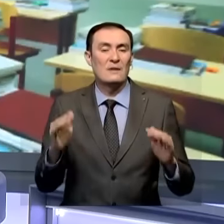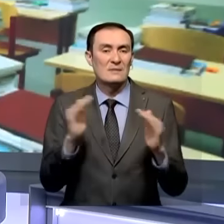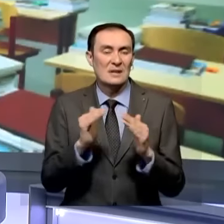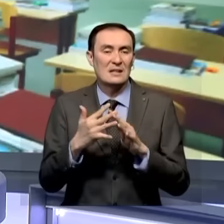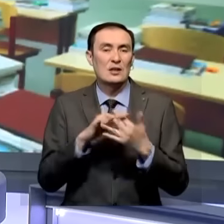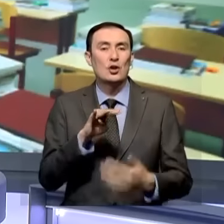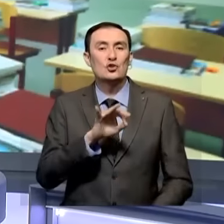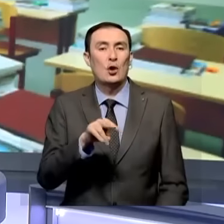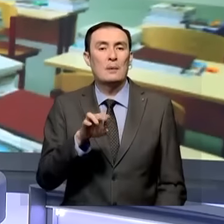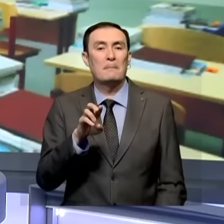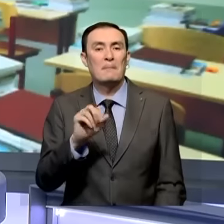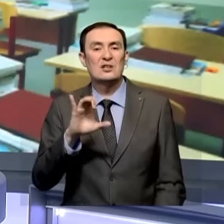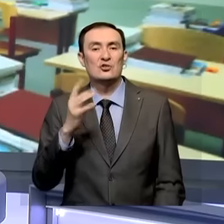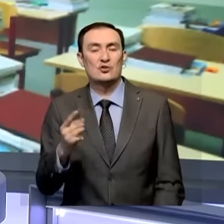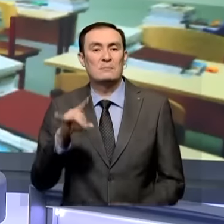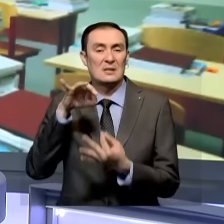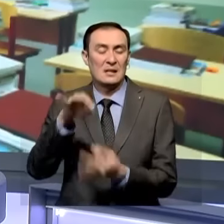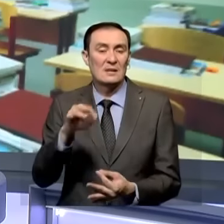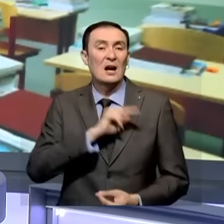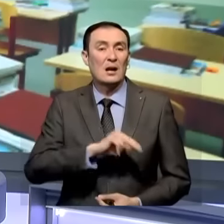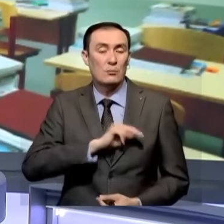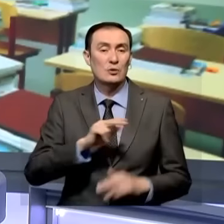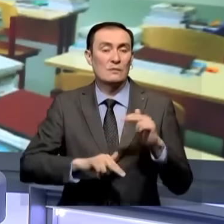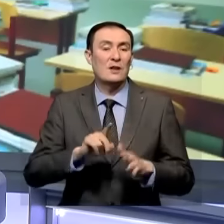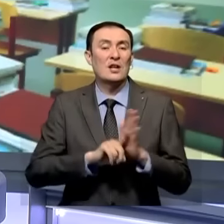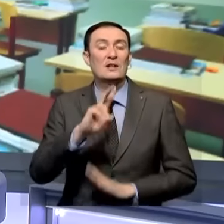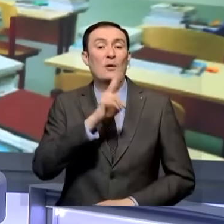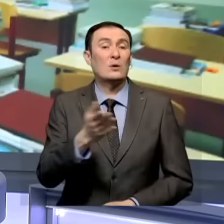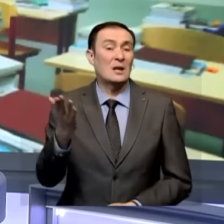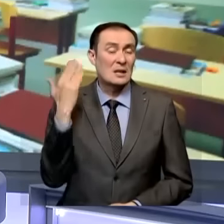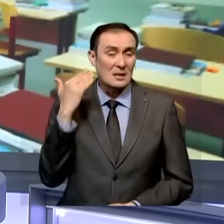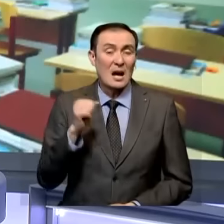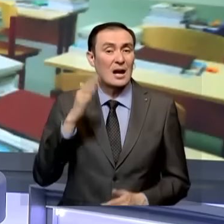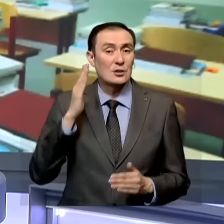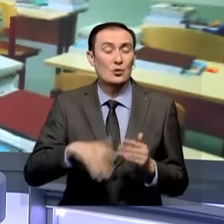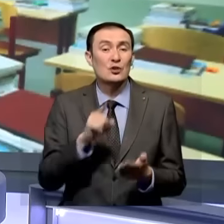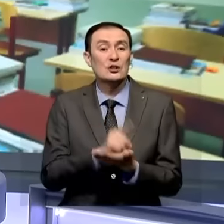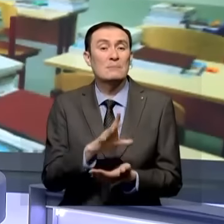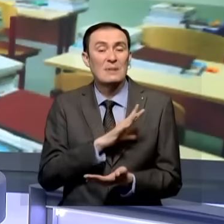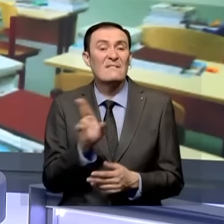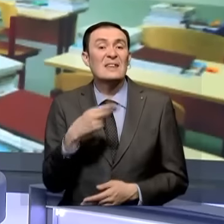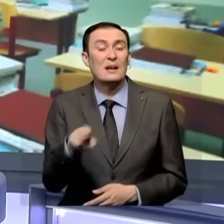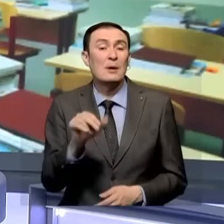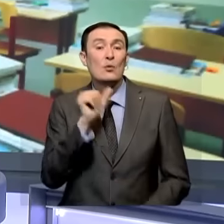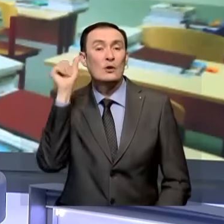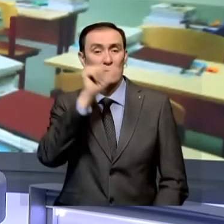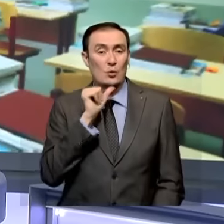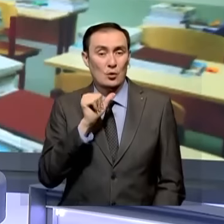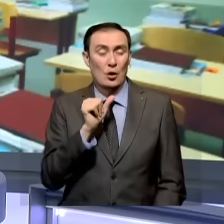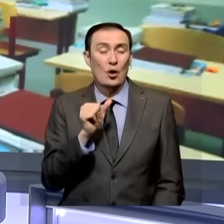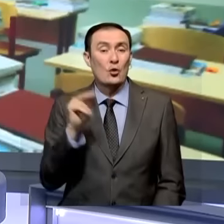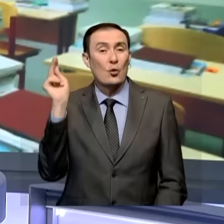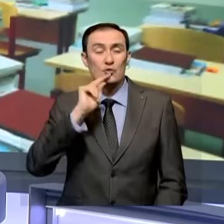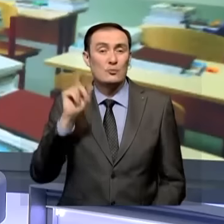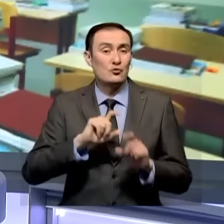селе Жолбаше простаивает. Работы на объекте начали 2 года назад, а завершить должны были в декабре прошлого года.